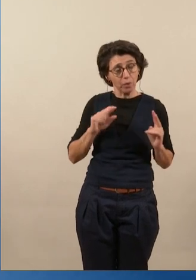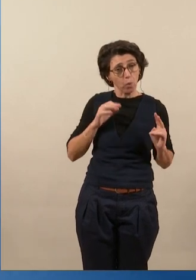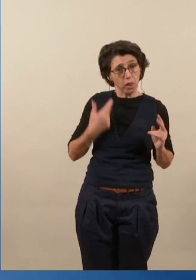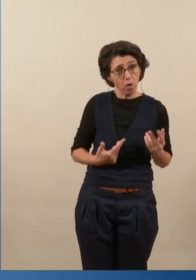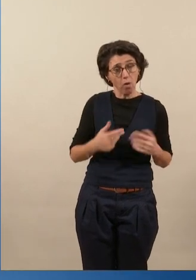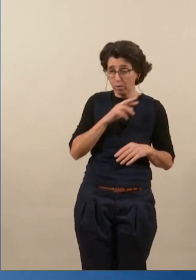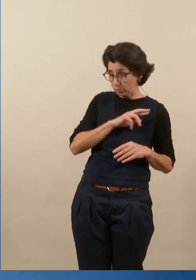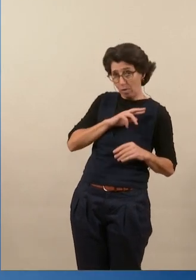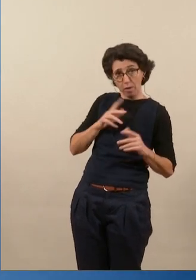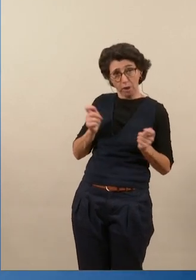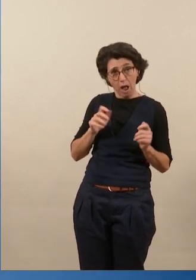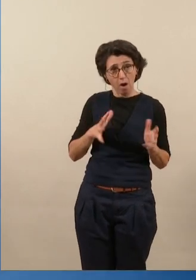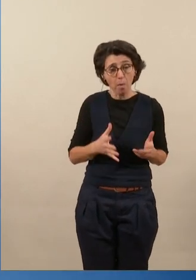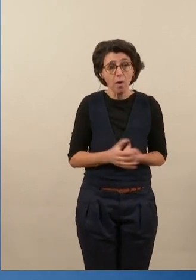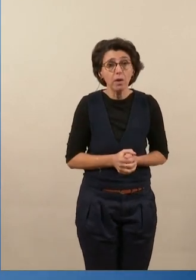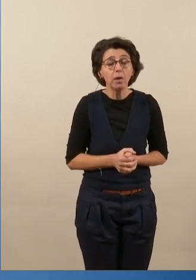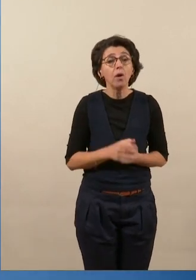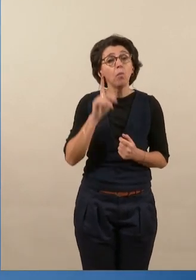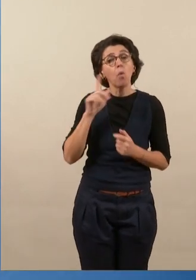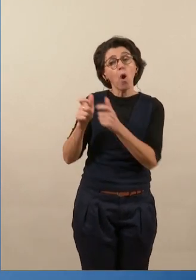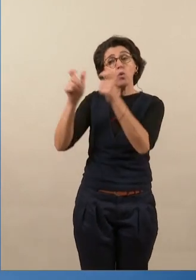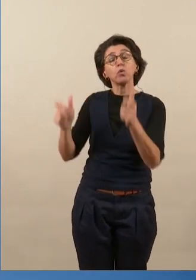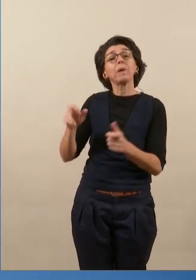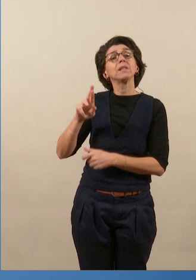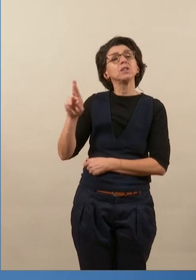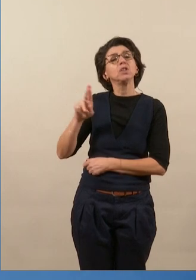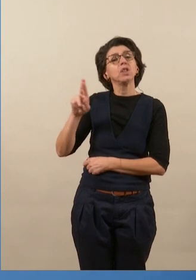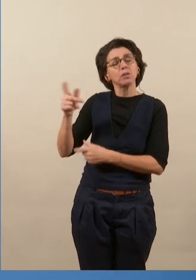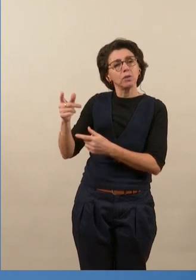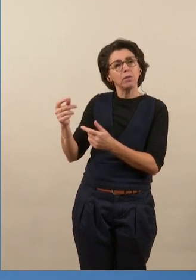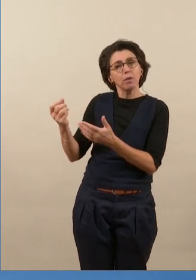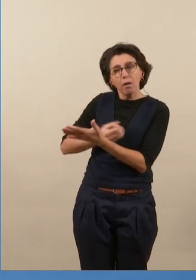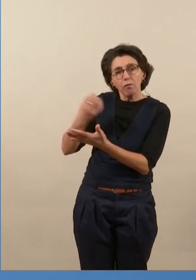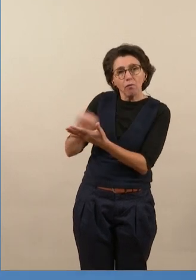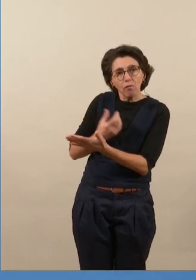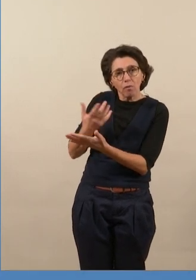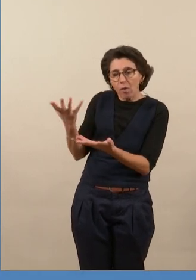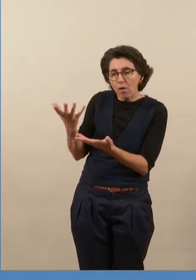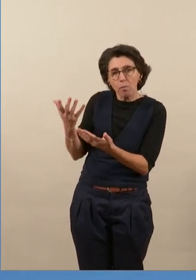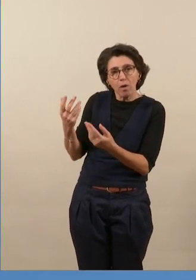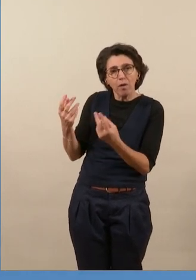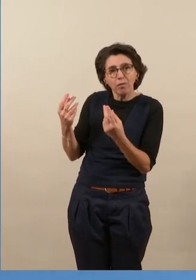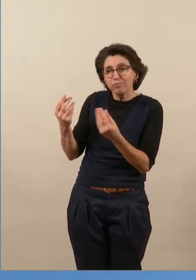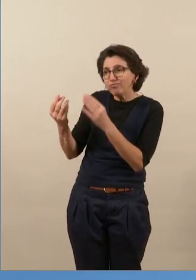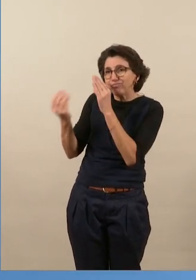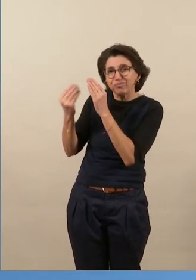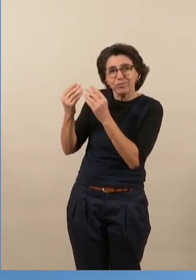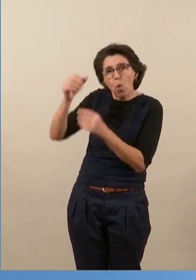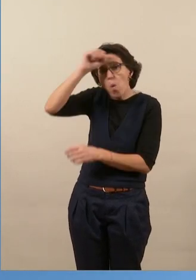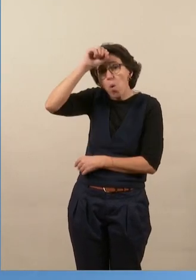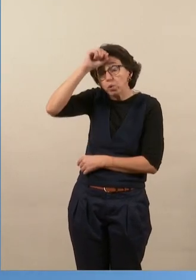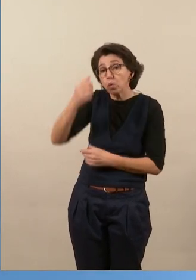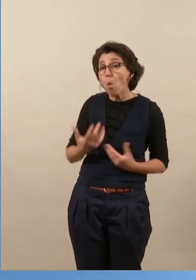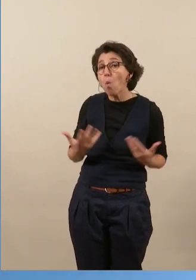Grenoble car ce que nous a enseigné Richardson au-delà de cette misère à côté de cette entreprise et au-delà de de ce qui s'est